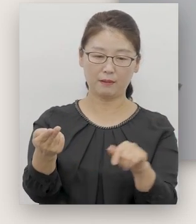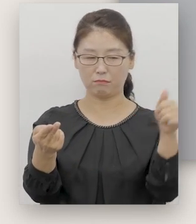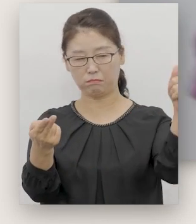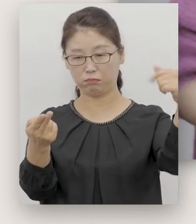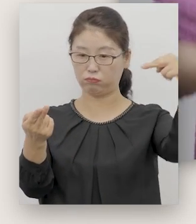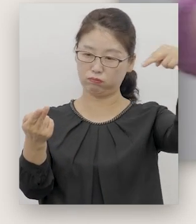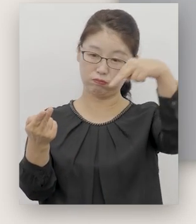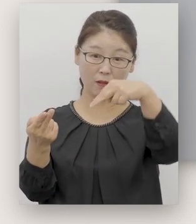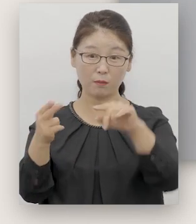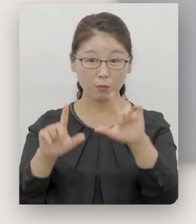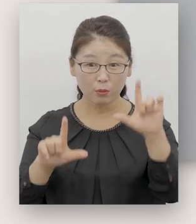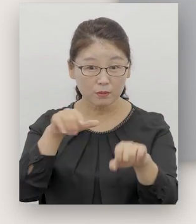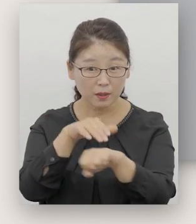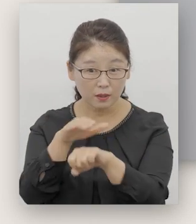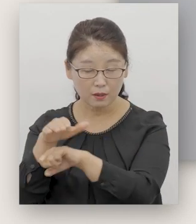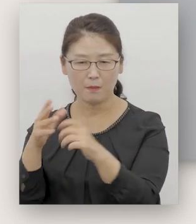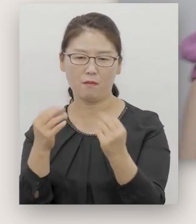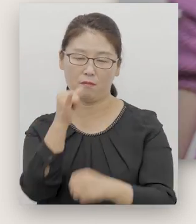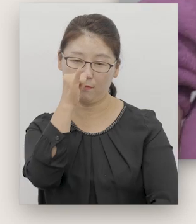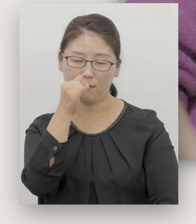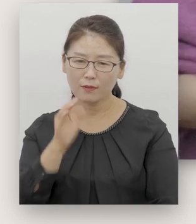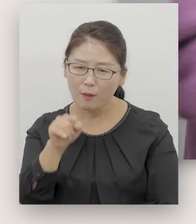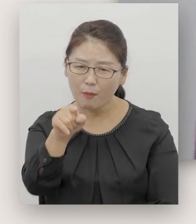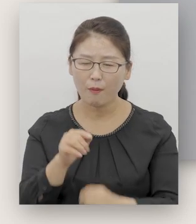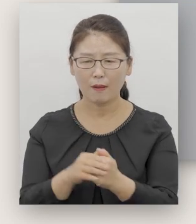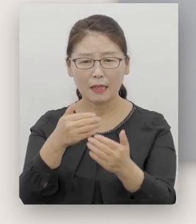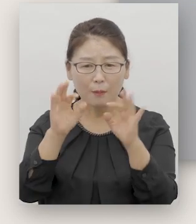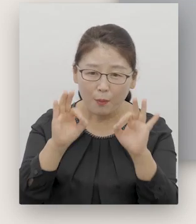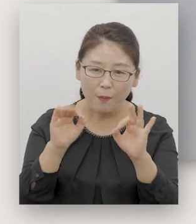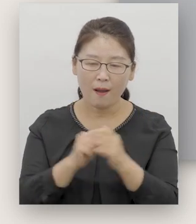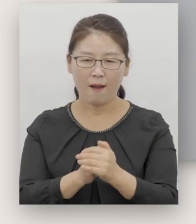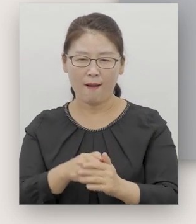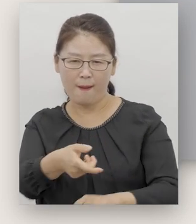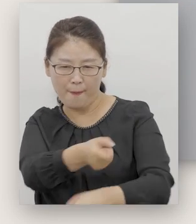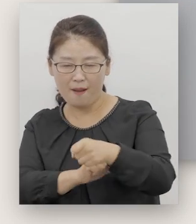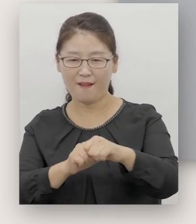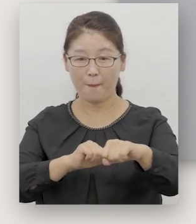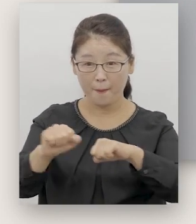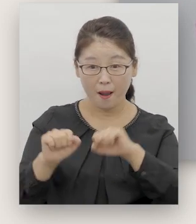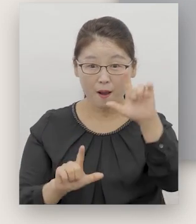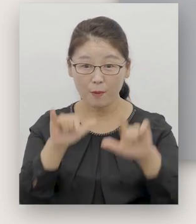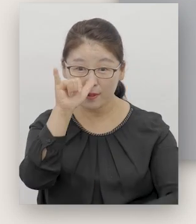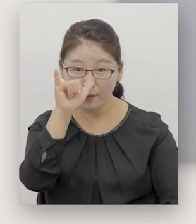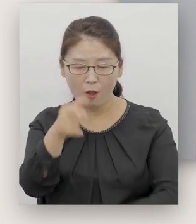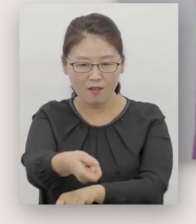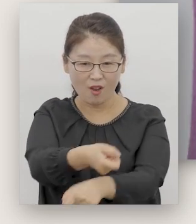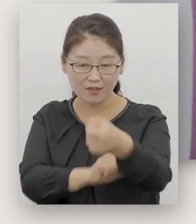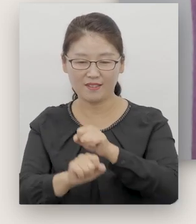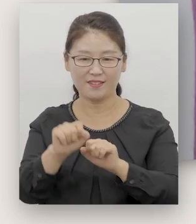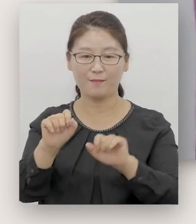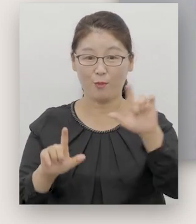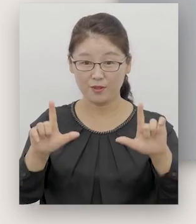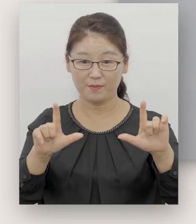이 어떠세요? 앞으로 적극적으로 나아가는 누드이죠. 이렇게 주체적인 누드 그리고 형태를